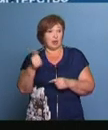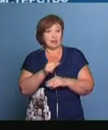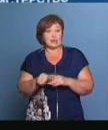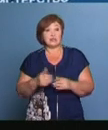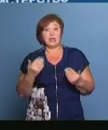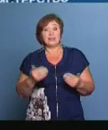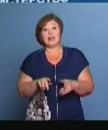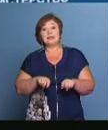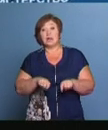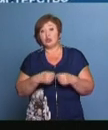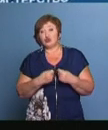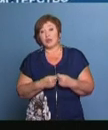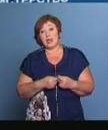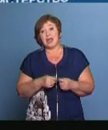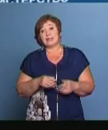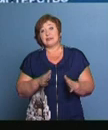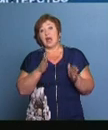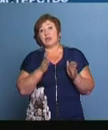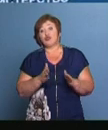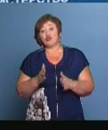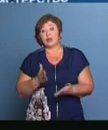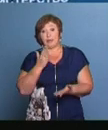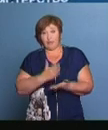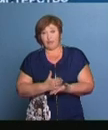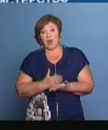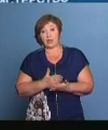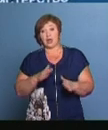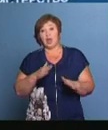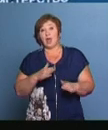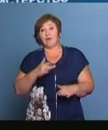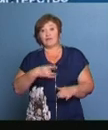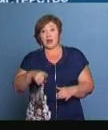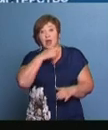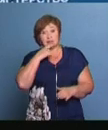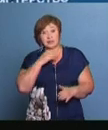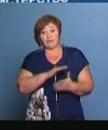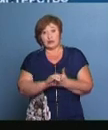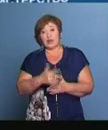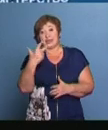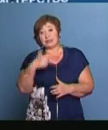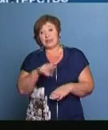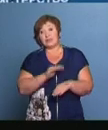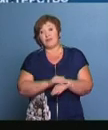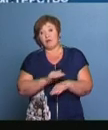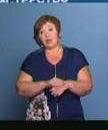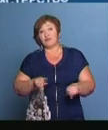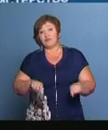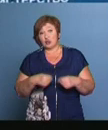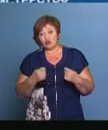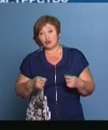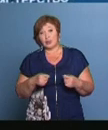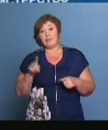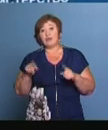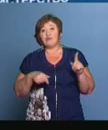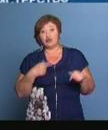за нарушение режима пребывания на территории Российской Федерации. И 30 фактов нарушений правил